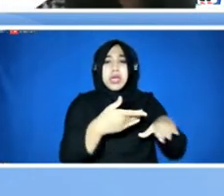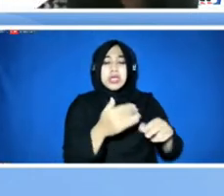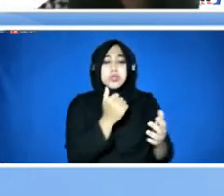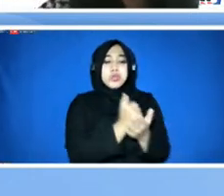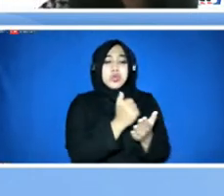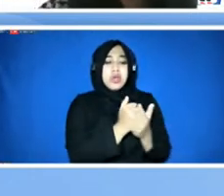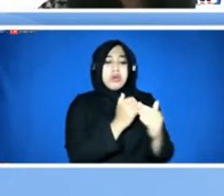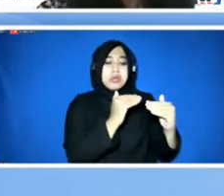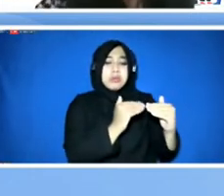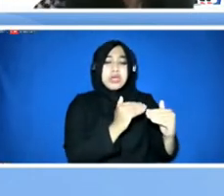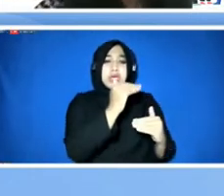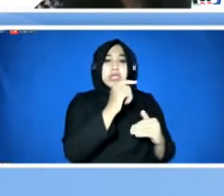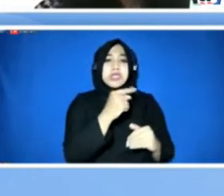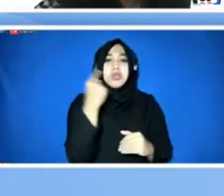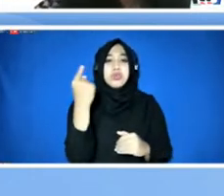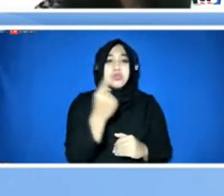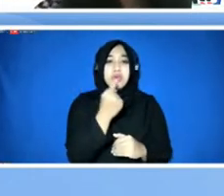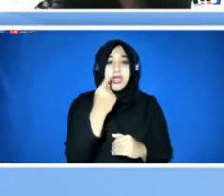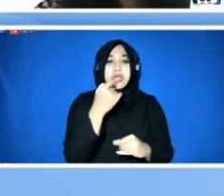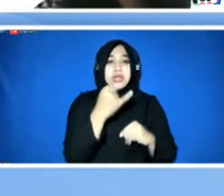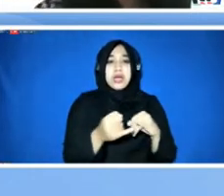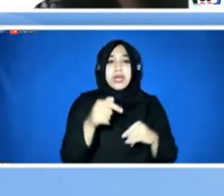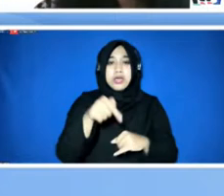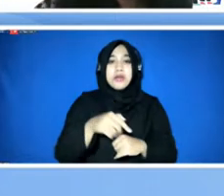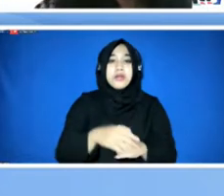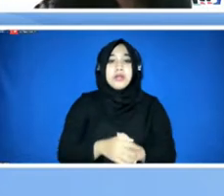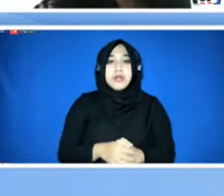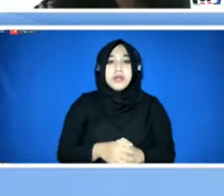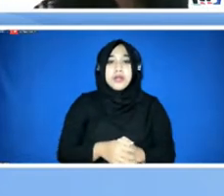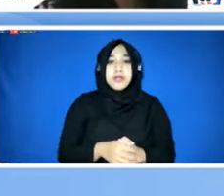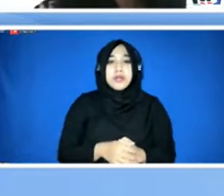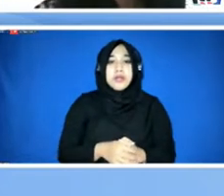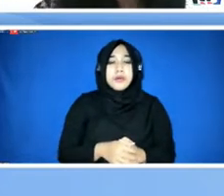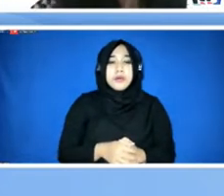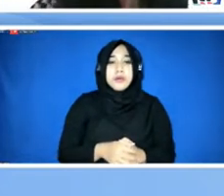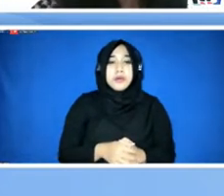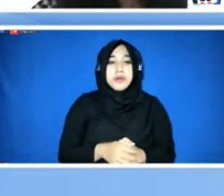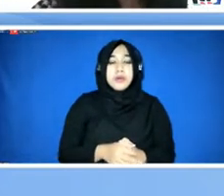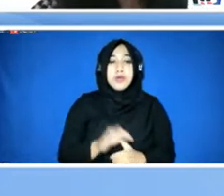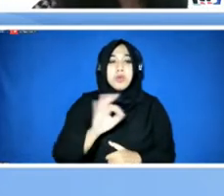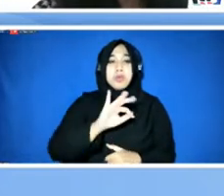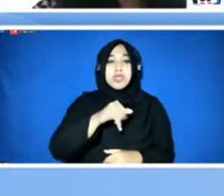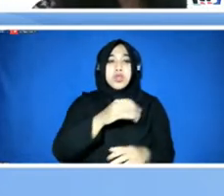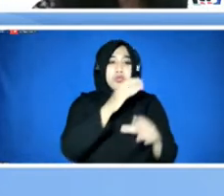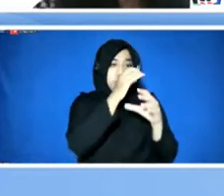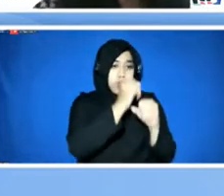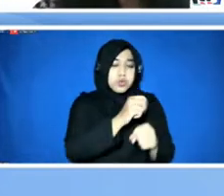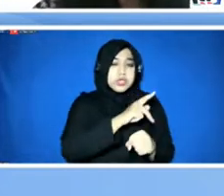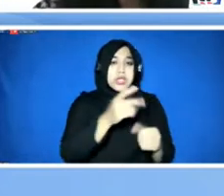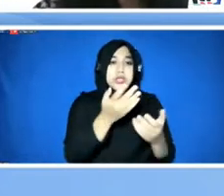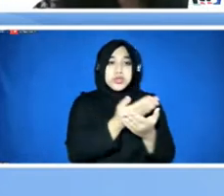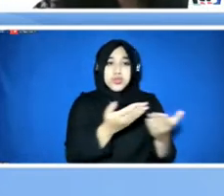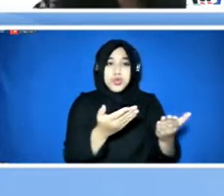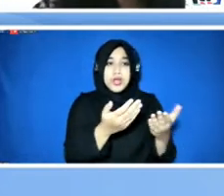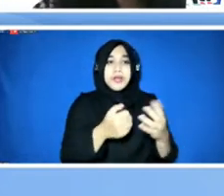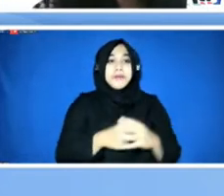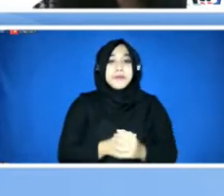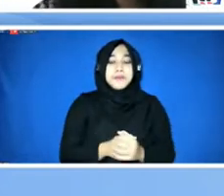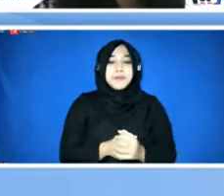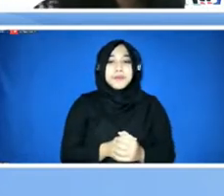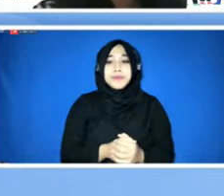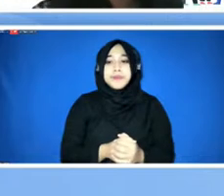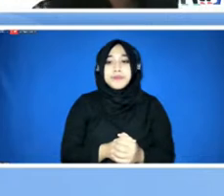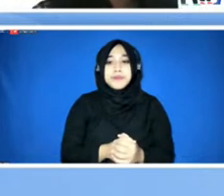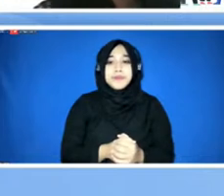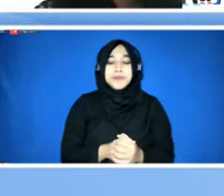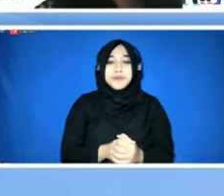dalam satu bulan terakhir. Tapi mungkin ini belum menjadi perhatian kita. Dan sekali lagi, ini adalah